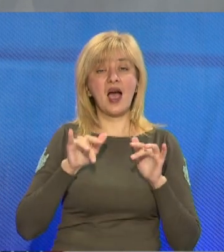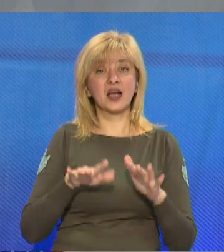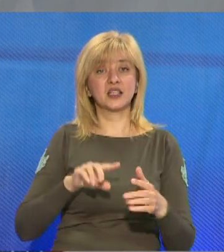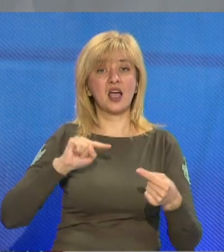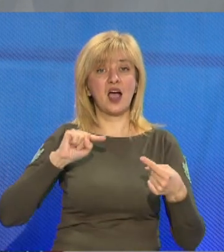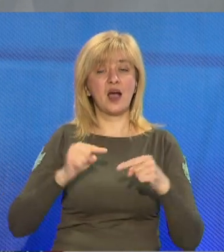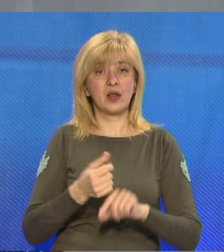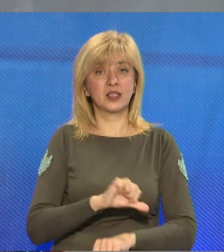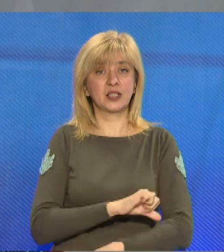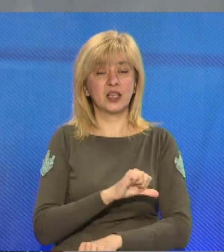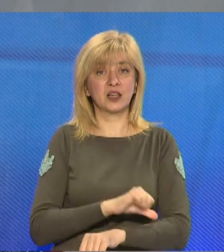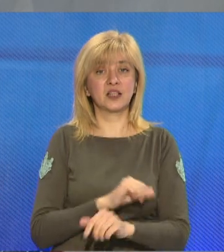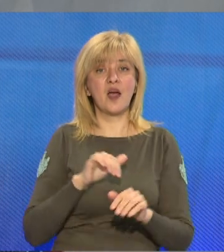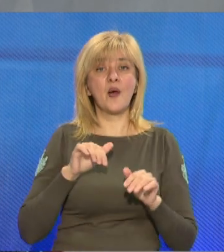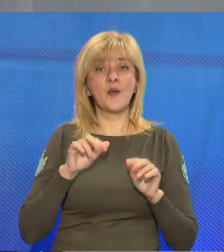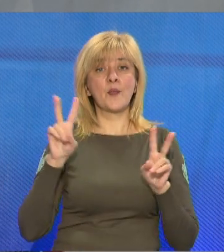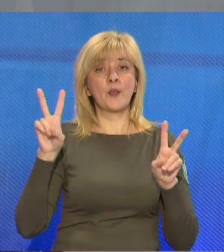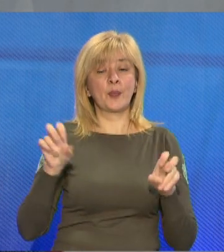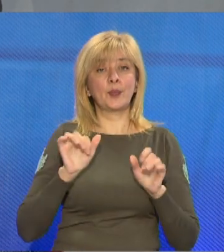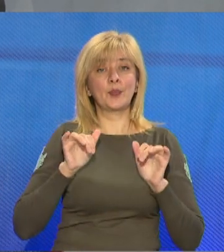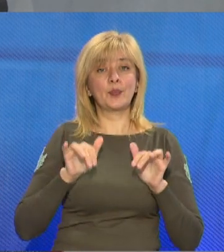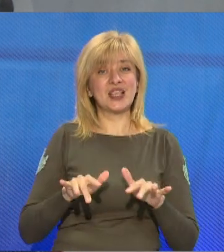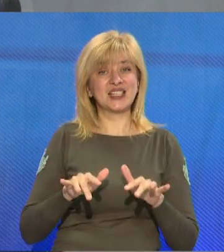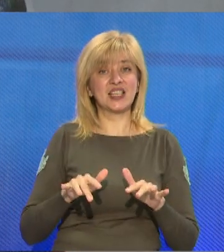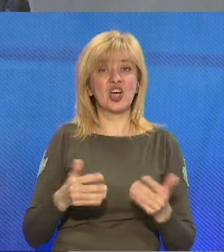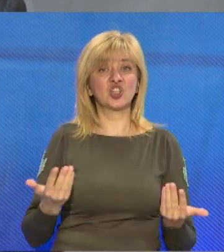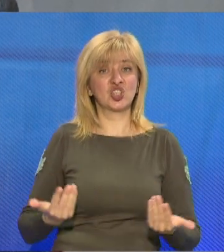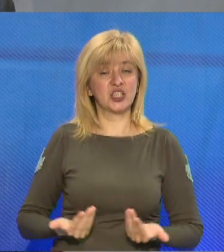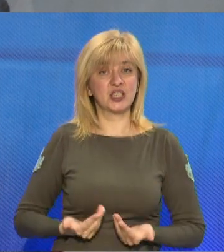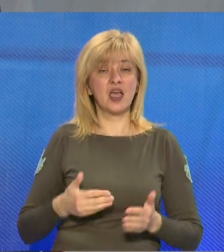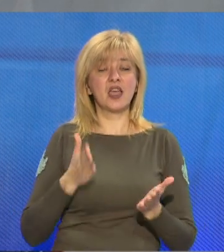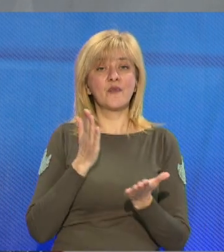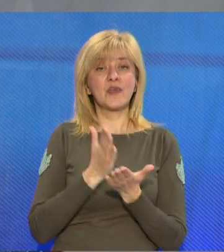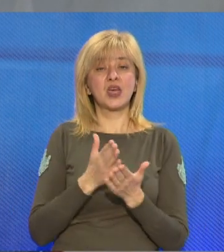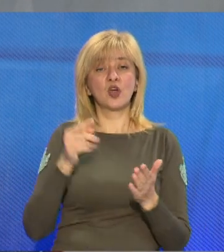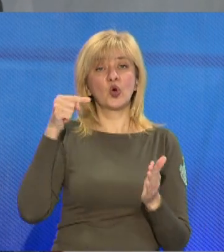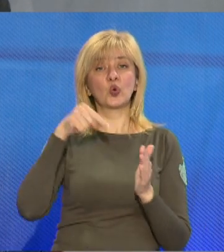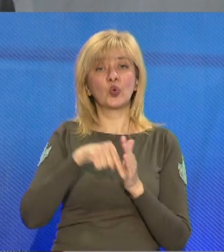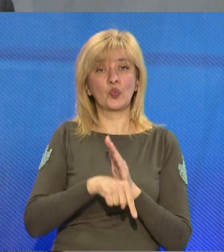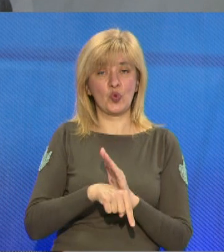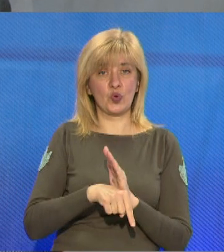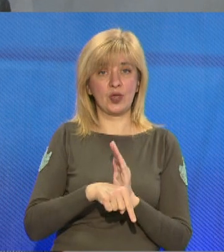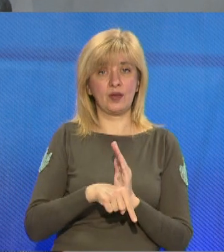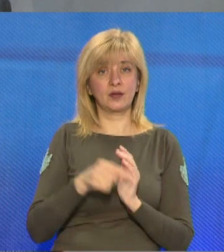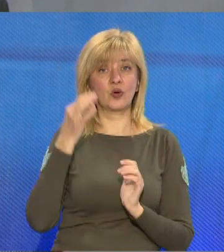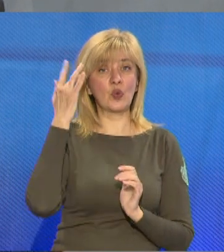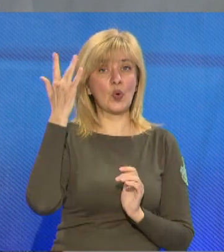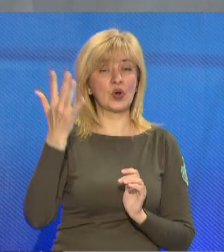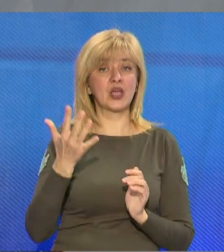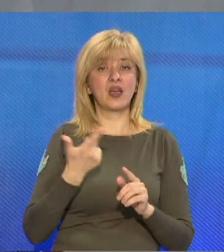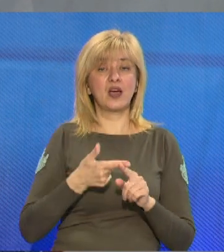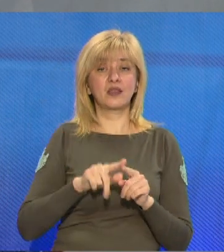антинаркотическая «Миссия жить». Она имеет уже такие глубокие корни. Это инициатива депутатов